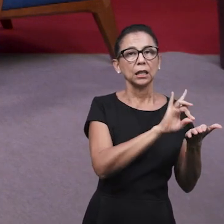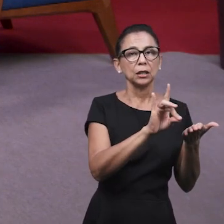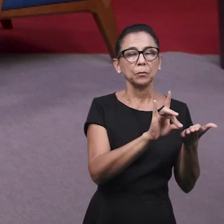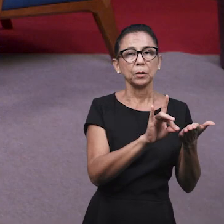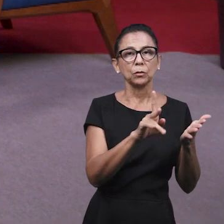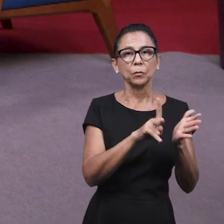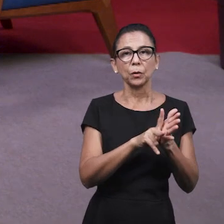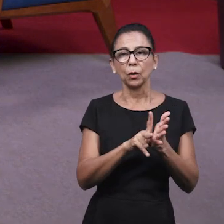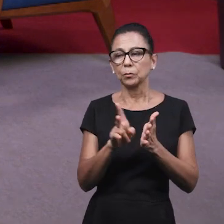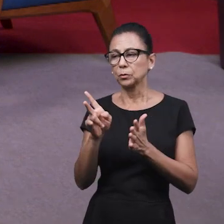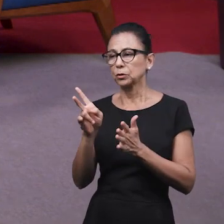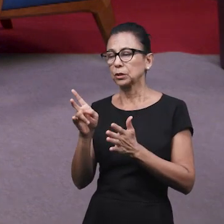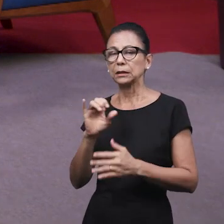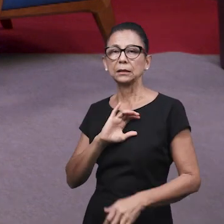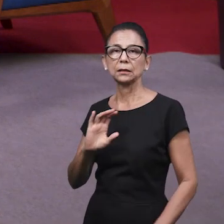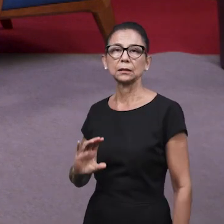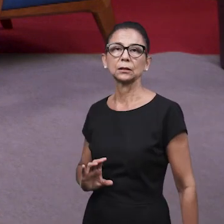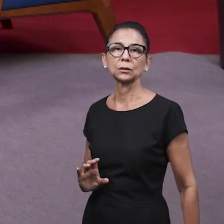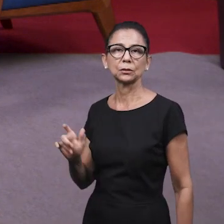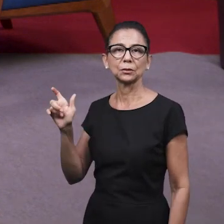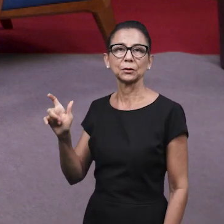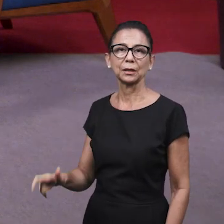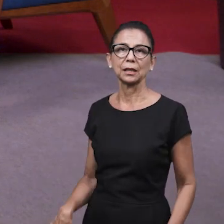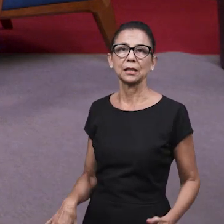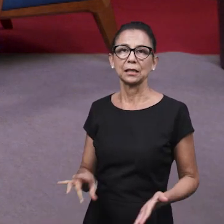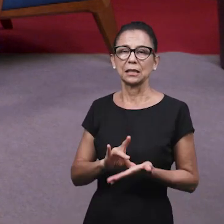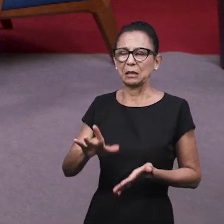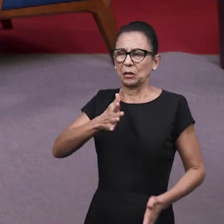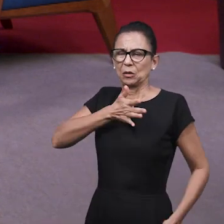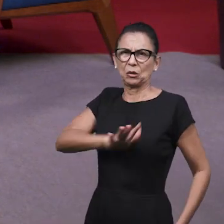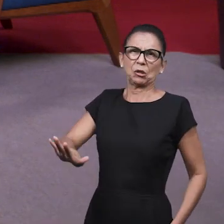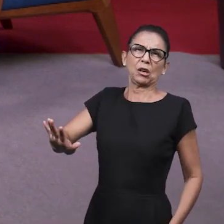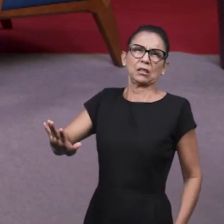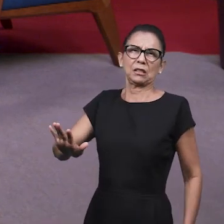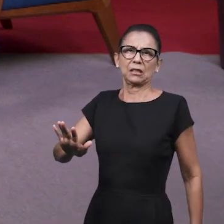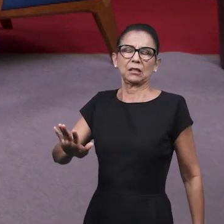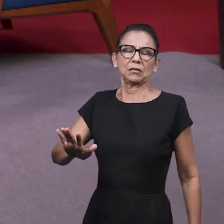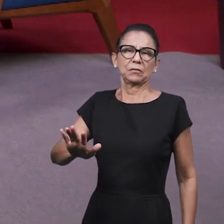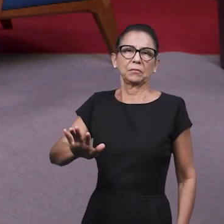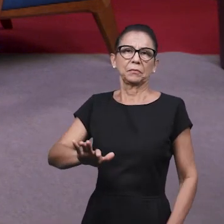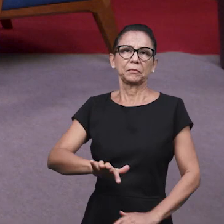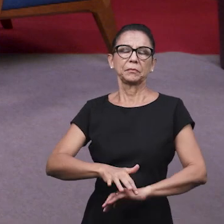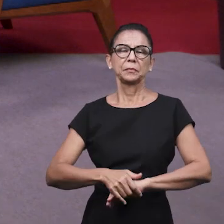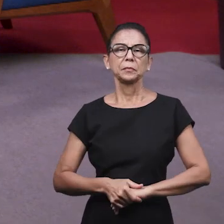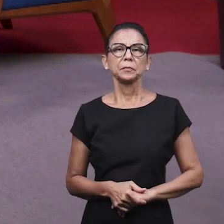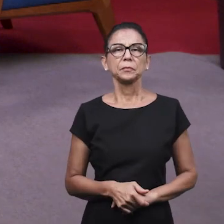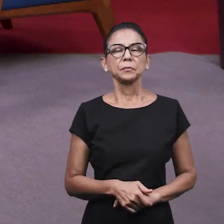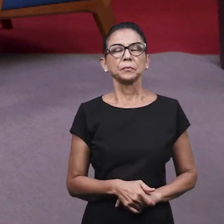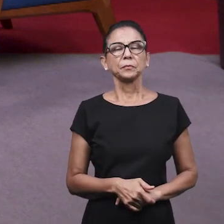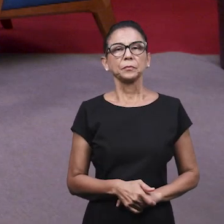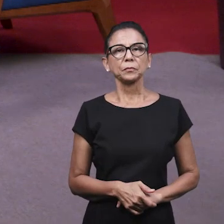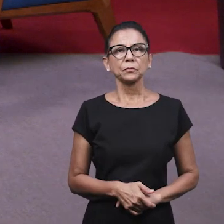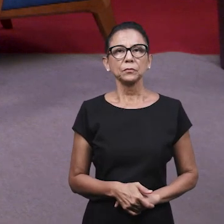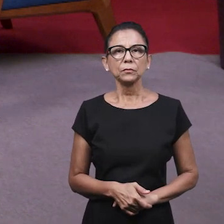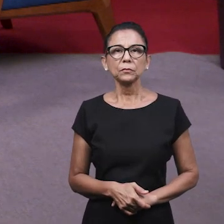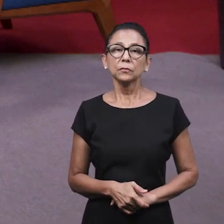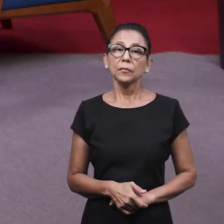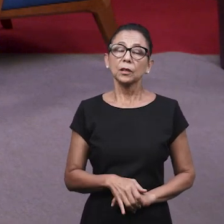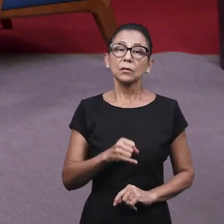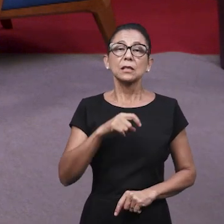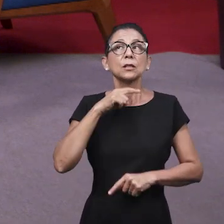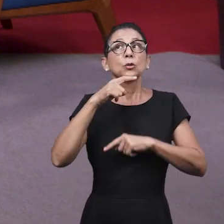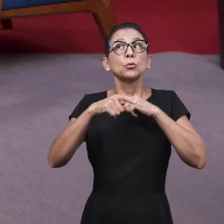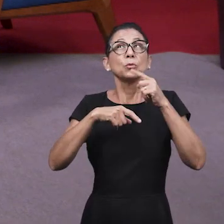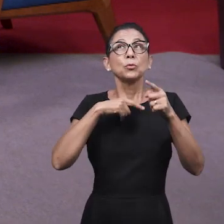que cette anticonfession, nous pouvons dire comme ça, ce renie que Jésus est venu en chair,